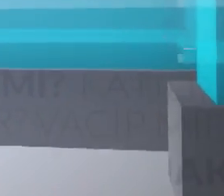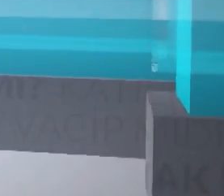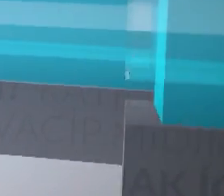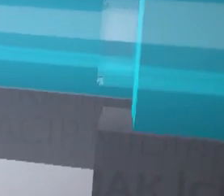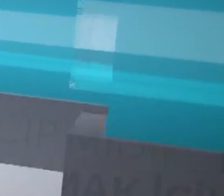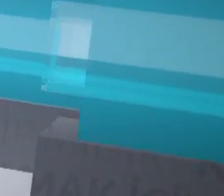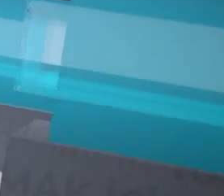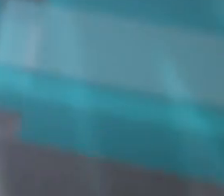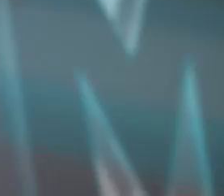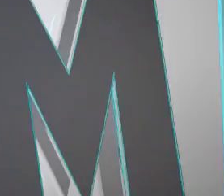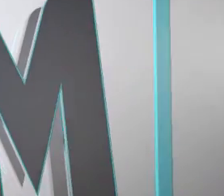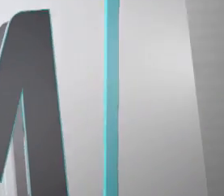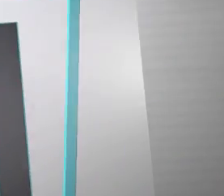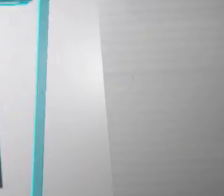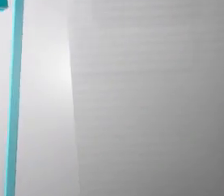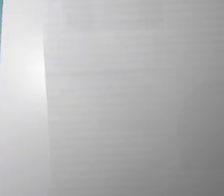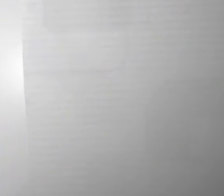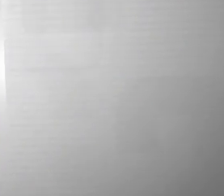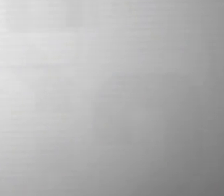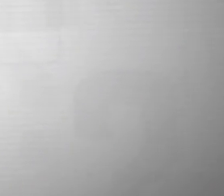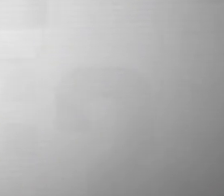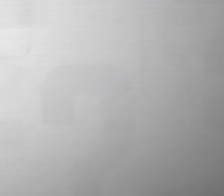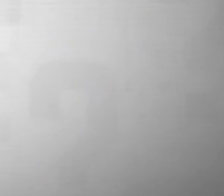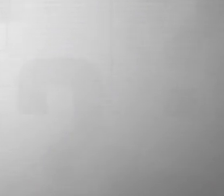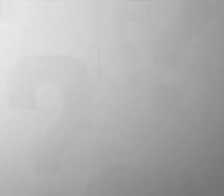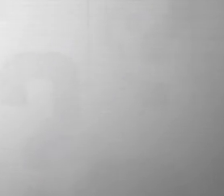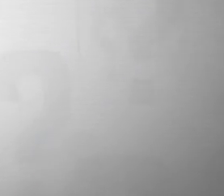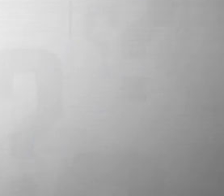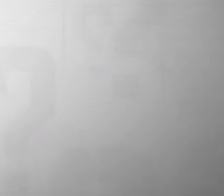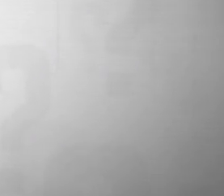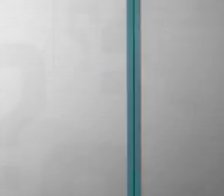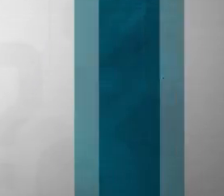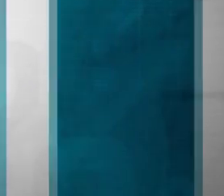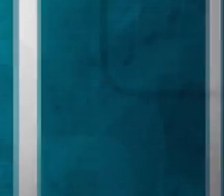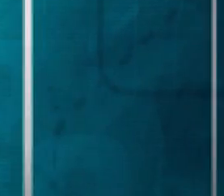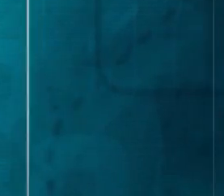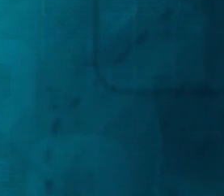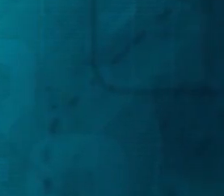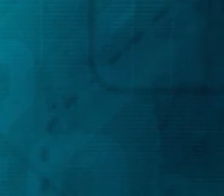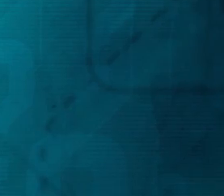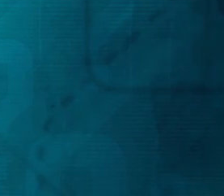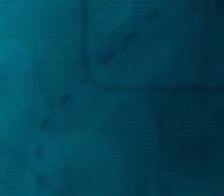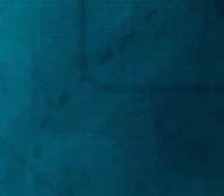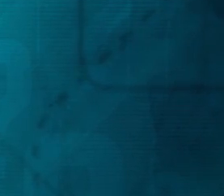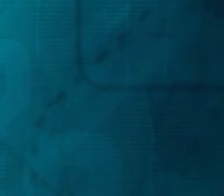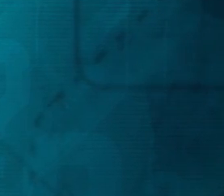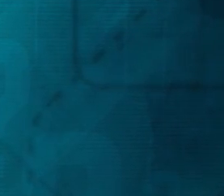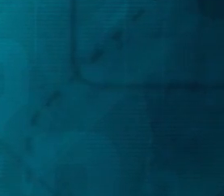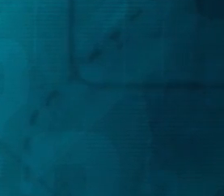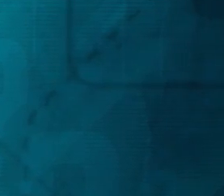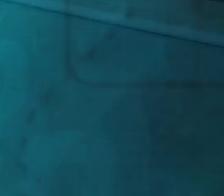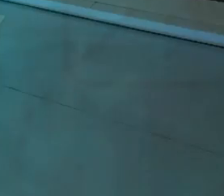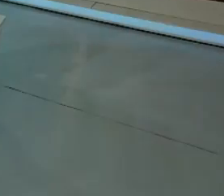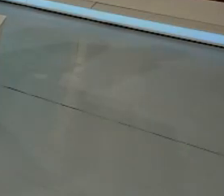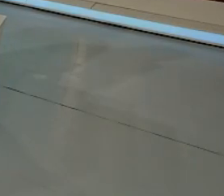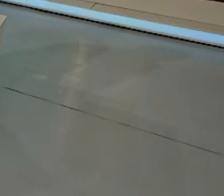kullandırmışlar? İlahi mezhebine göre evde hikâfa gerekiyor muyum? Kadın değil, nedir? Öğrenmek herkese